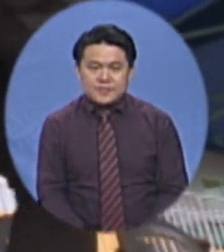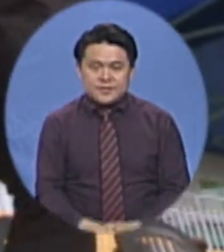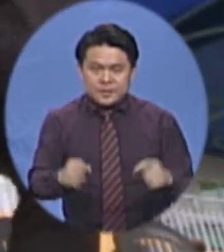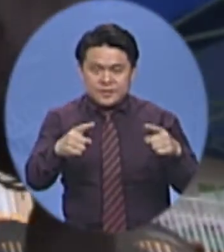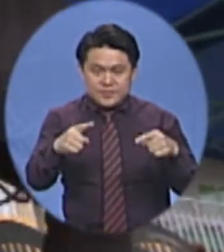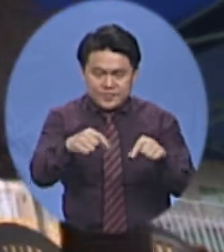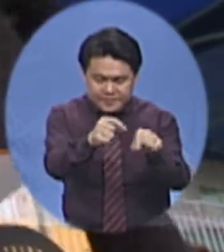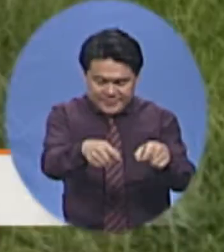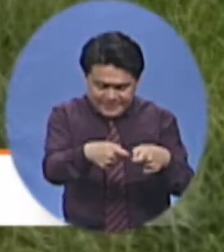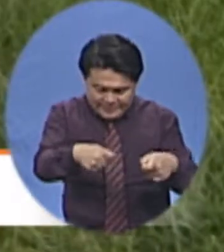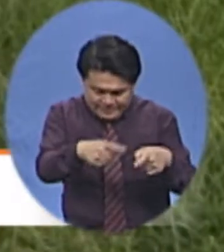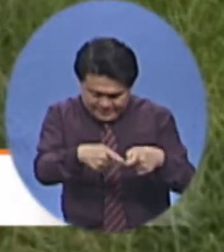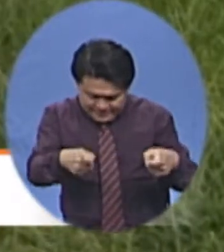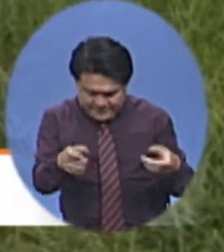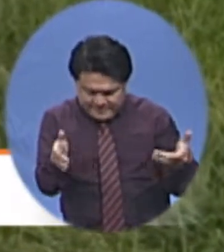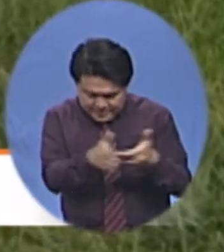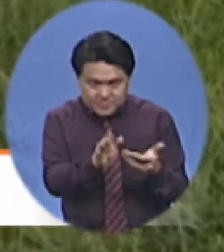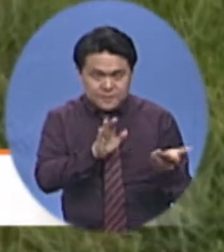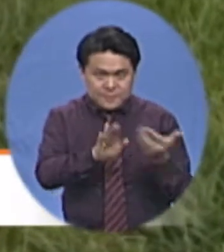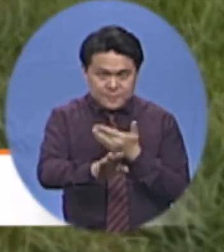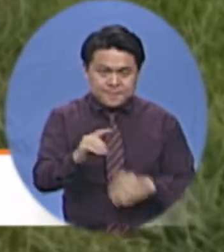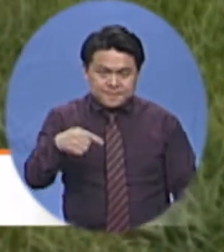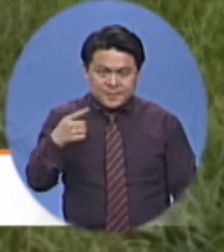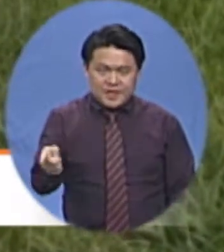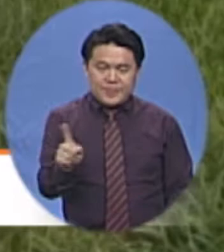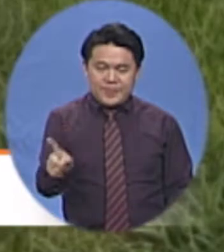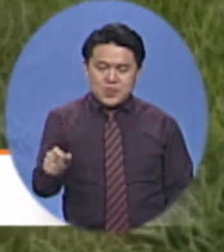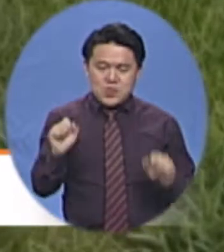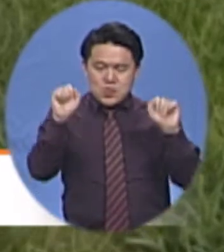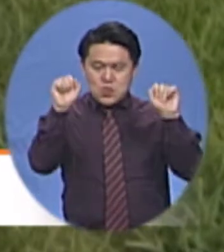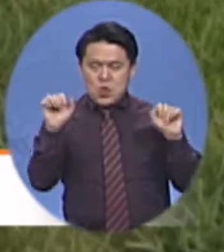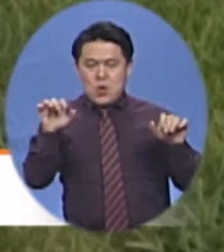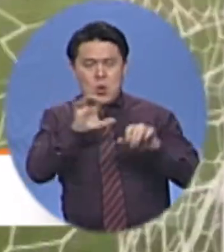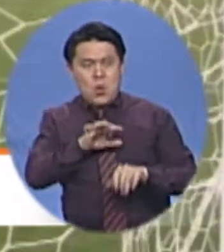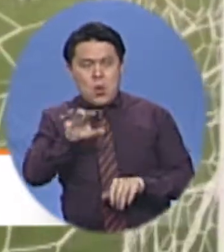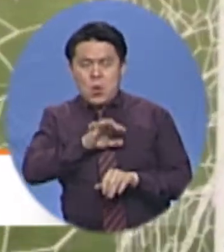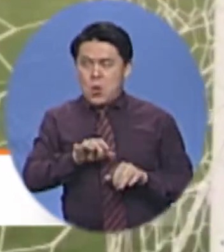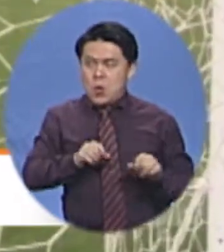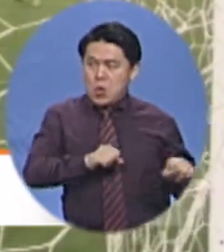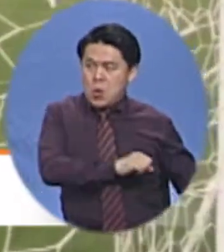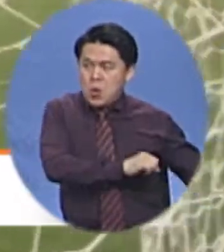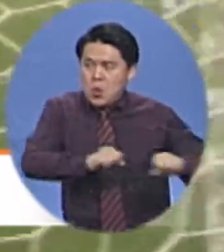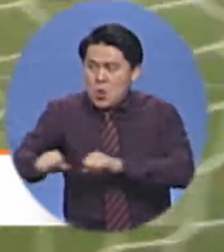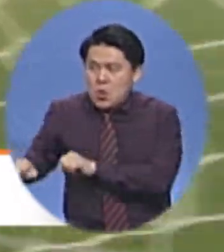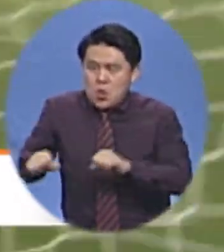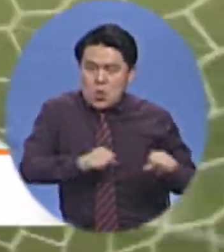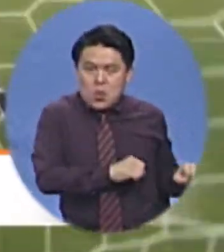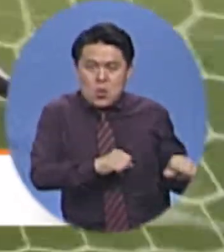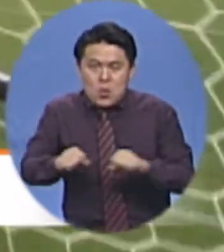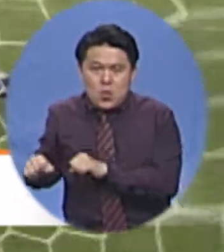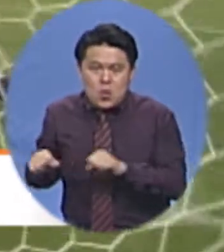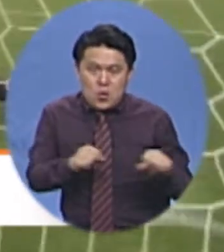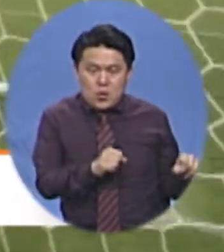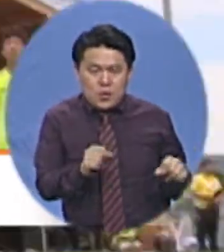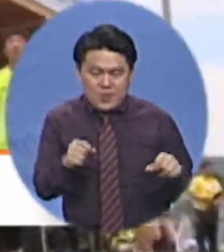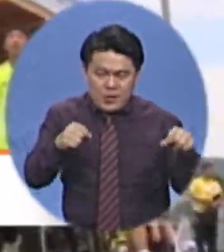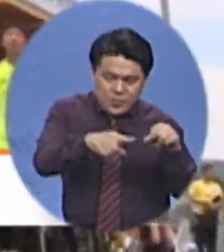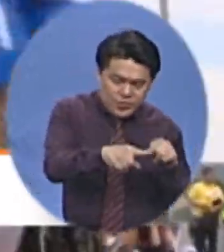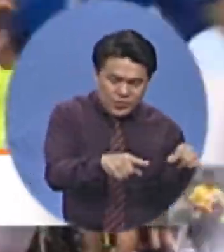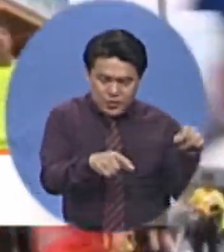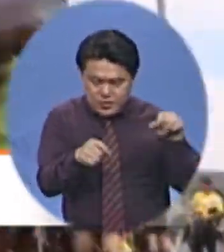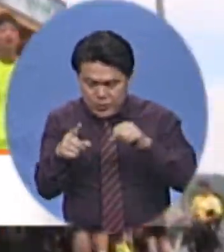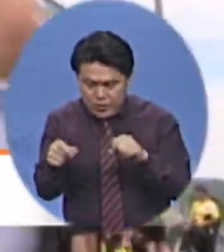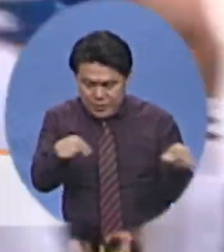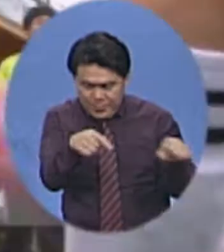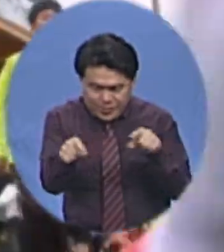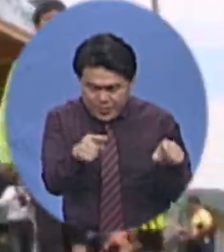축구화 끈을 단단히 고쳐묶고 천천히 몸을 풀기 시작하는 선수들. 패스와 슛 점검을